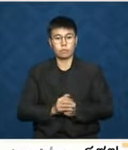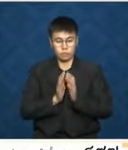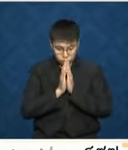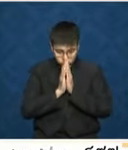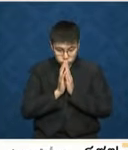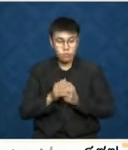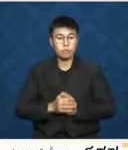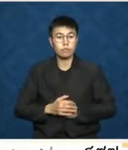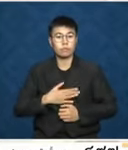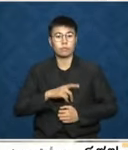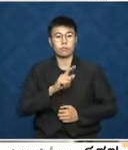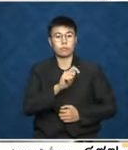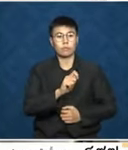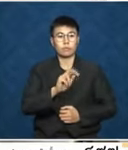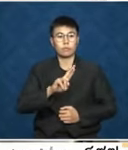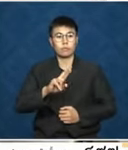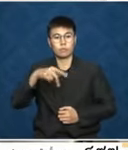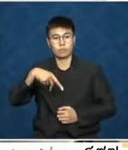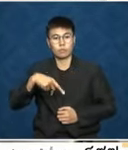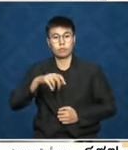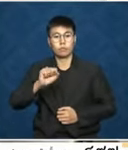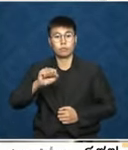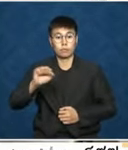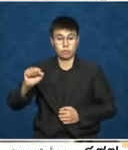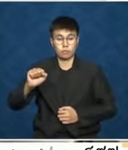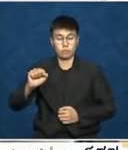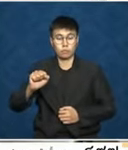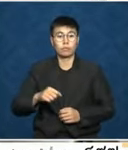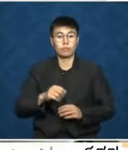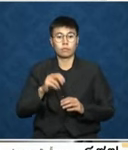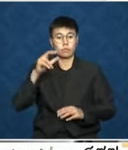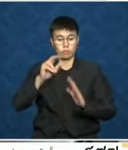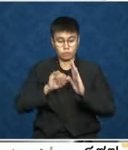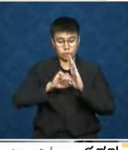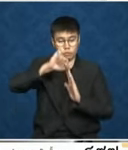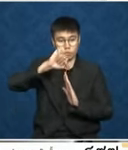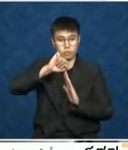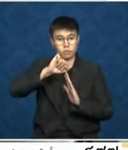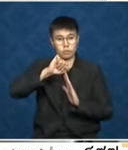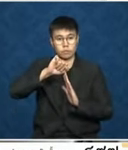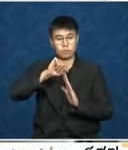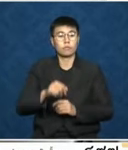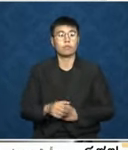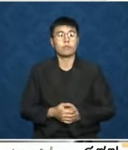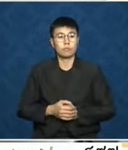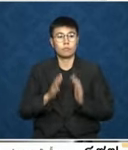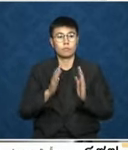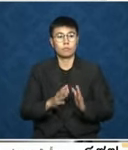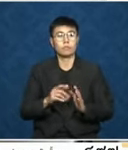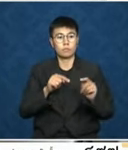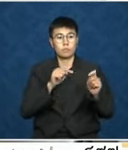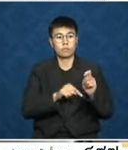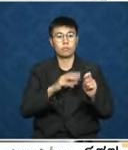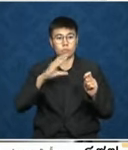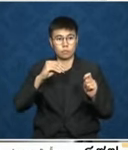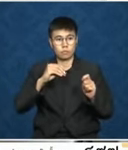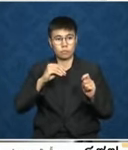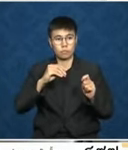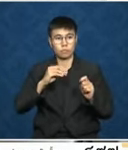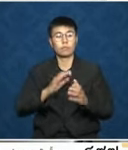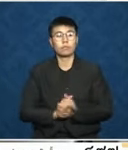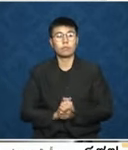สภาดิฉันอรพันจันตาเรืองสมาชิกสภาผู้แทนราษฎรจังหวัดเชียงใหม่เขต 6คนอำเภอเชียงดาวเวียงแหงพร้าวชัย